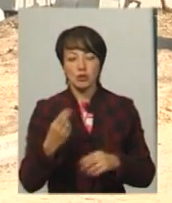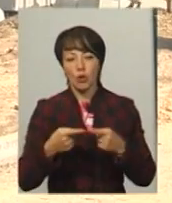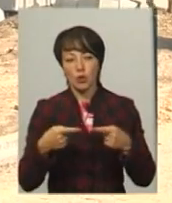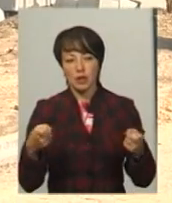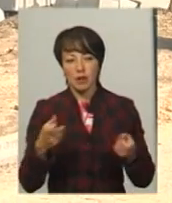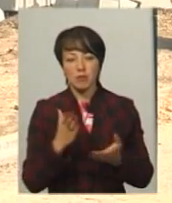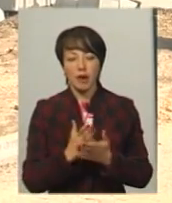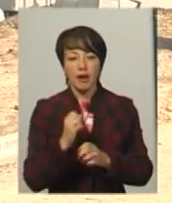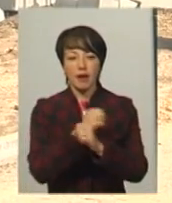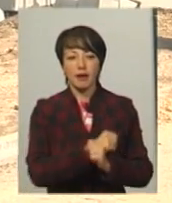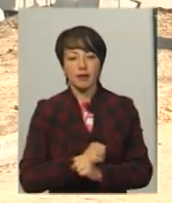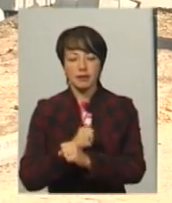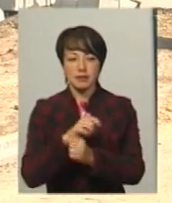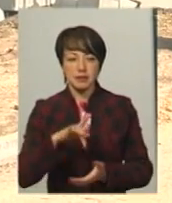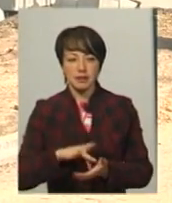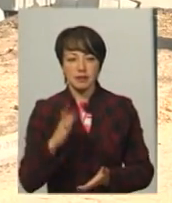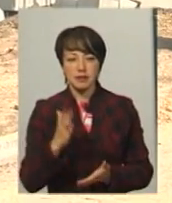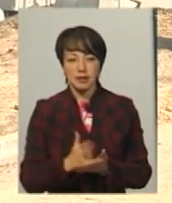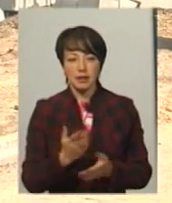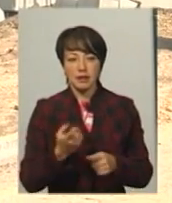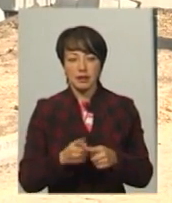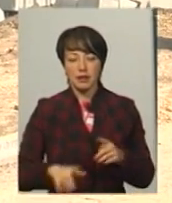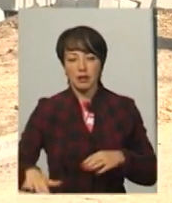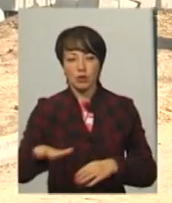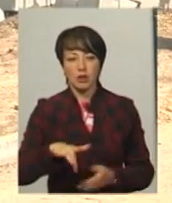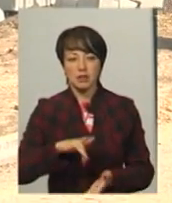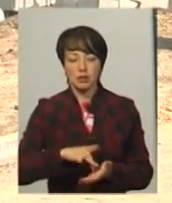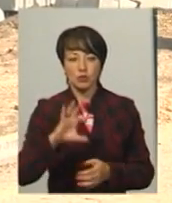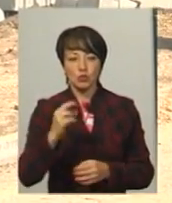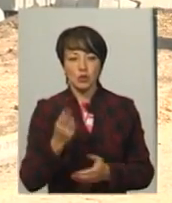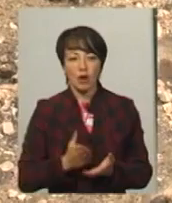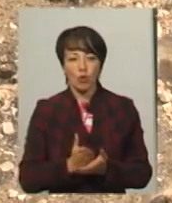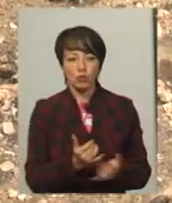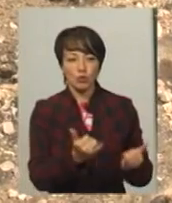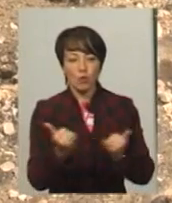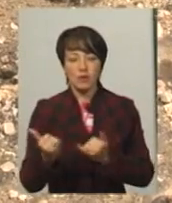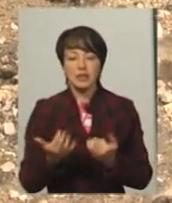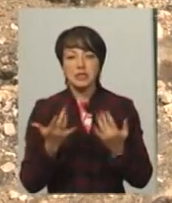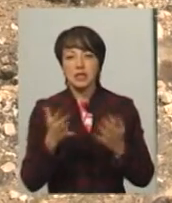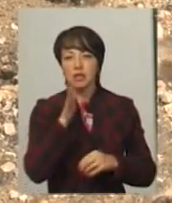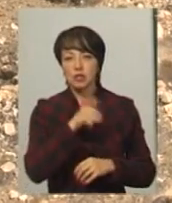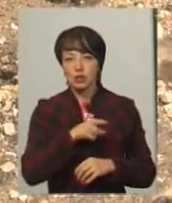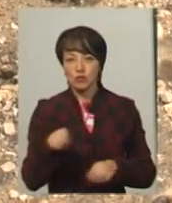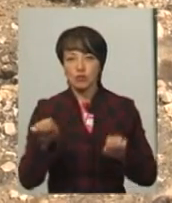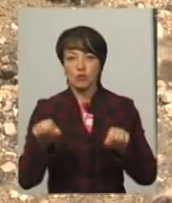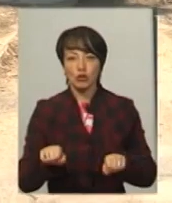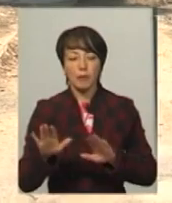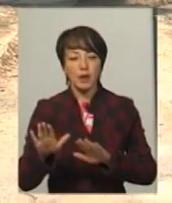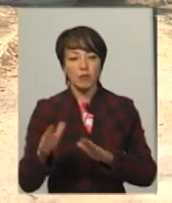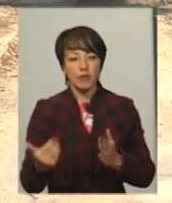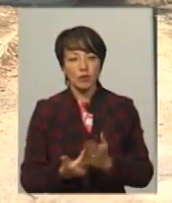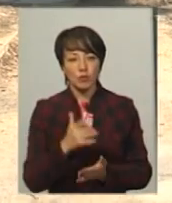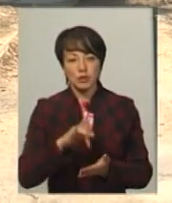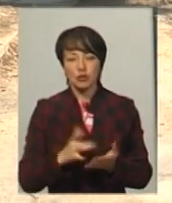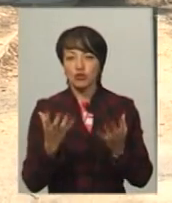сьогодні рекреаційний центр. Це є тих і територіальний центр соціального обслуговування. Скільки часу пожильці зможуть перебувати в новому